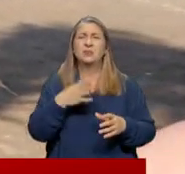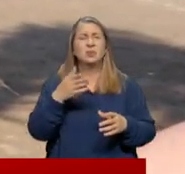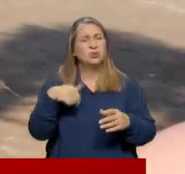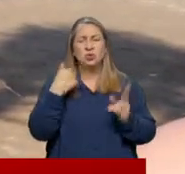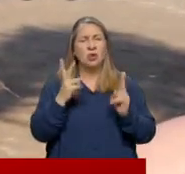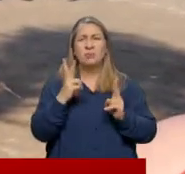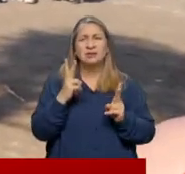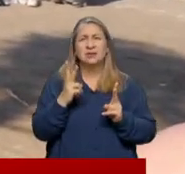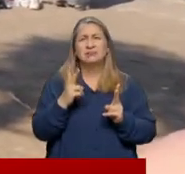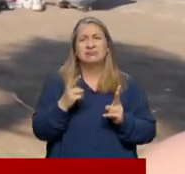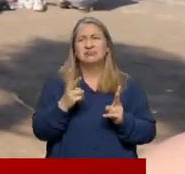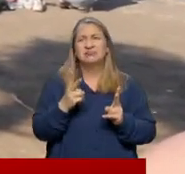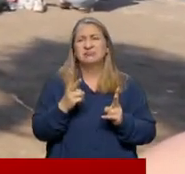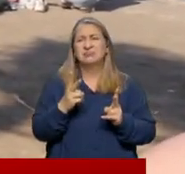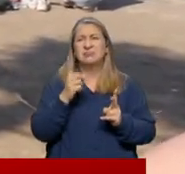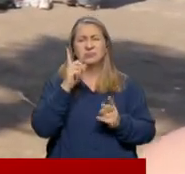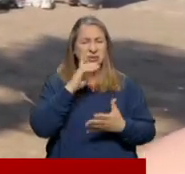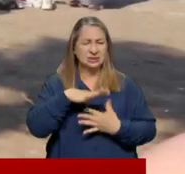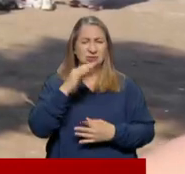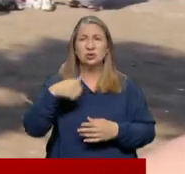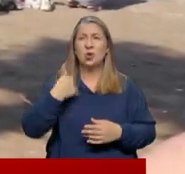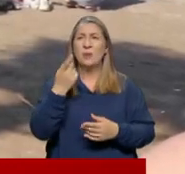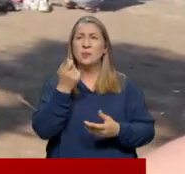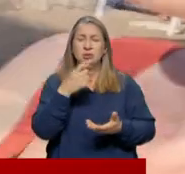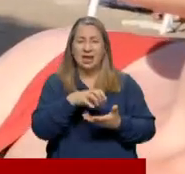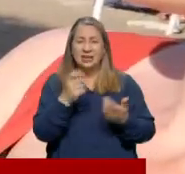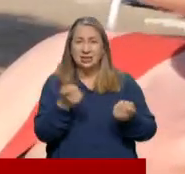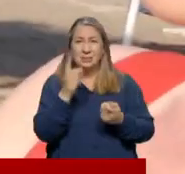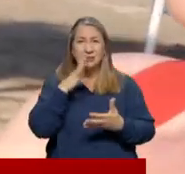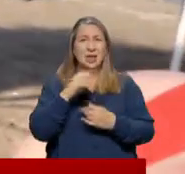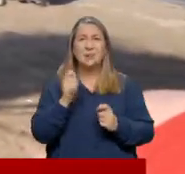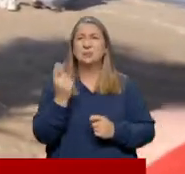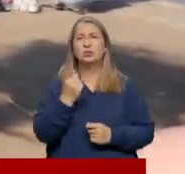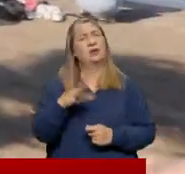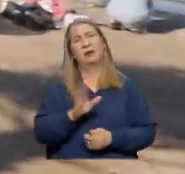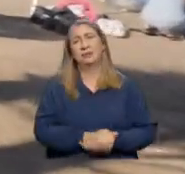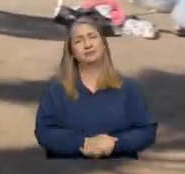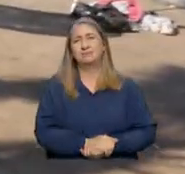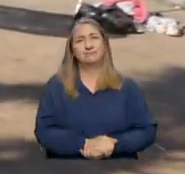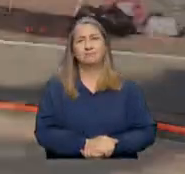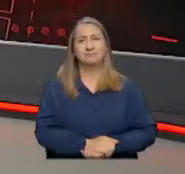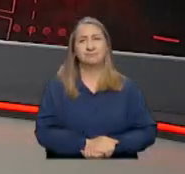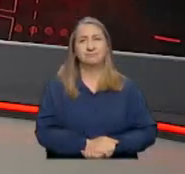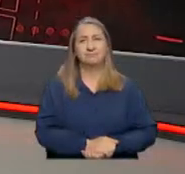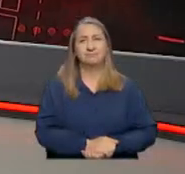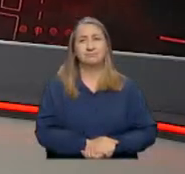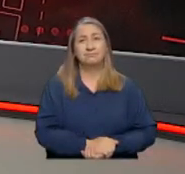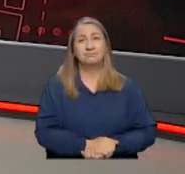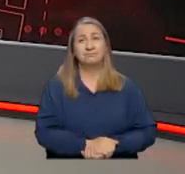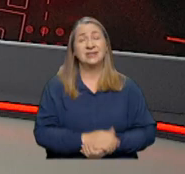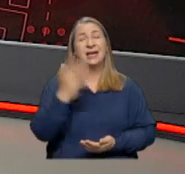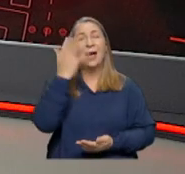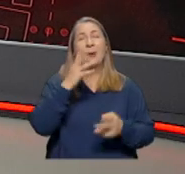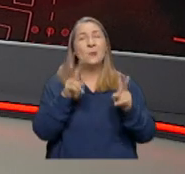normal koşullar altında Bu normal bir insanın normal bir çevre çalışan insanın yapabileceği bir şey değil bu